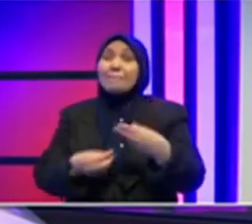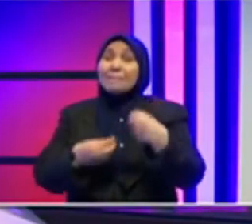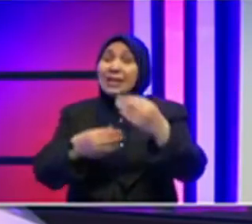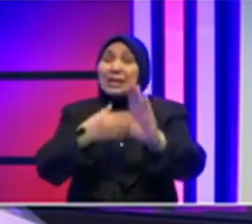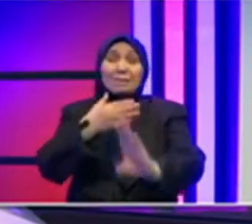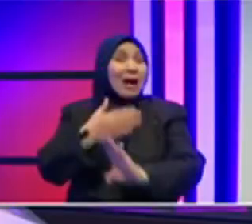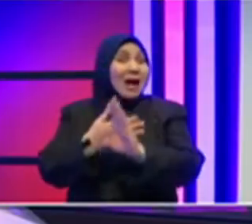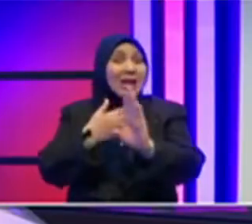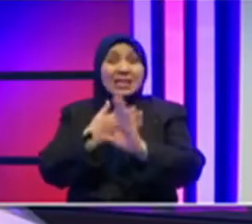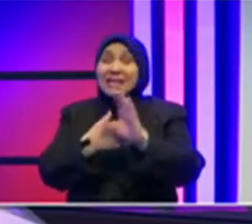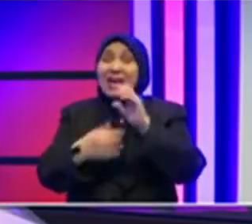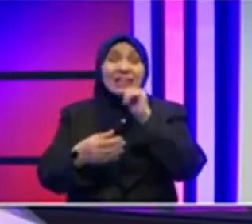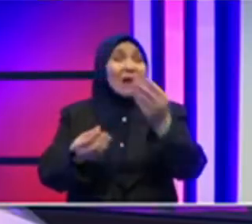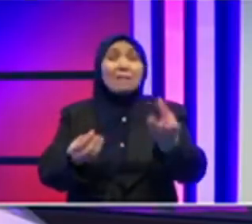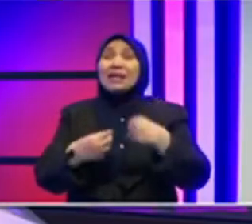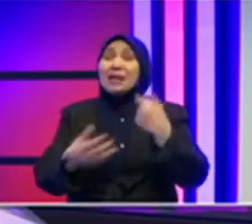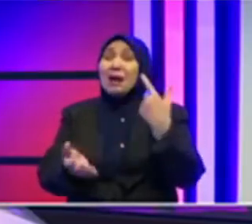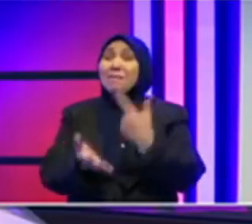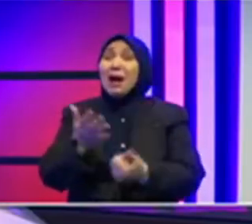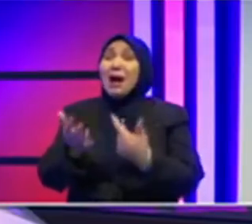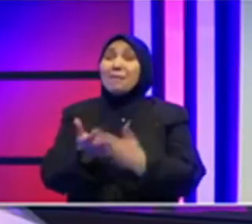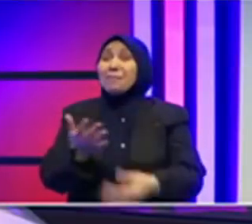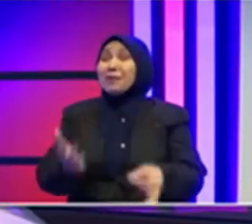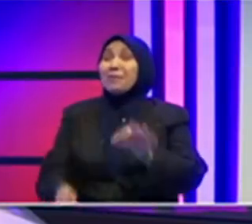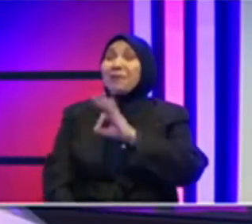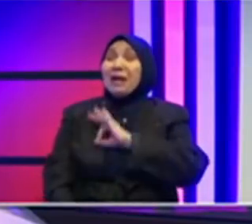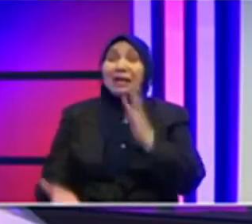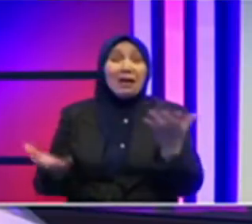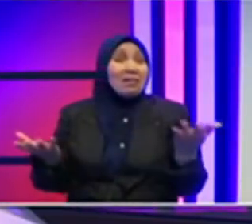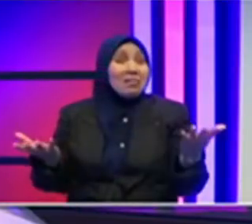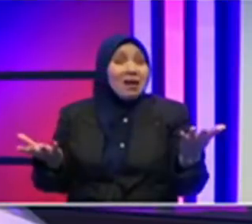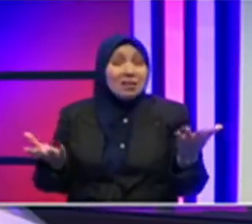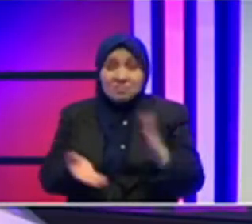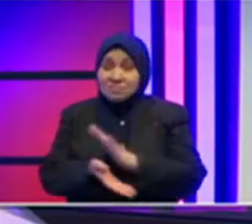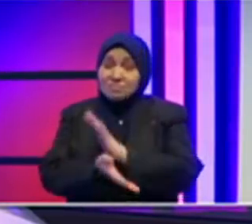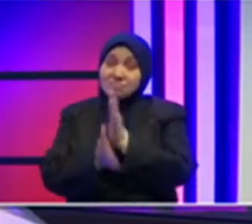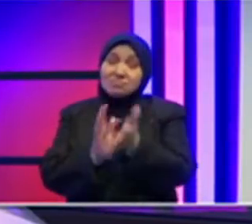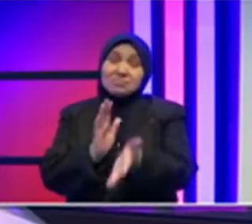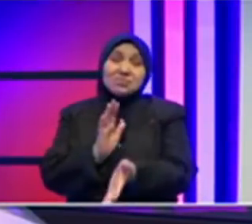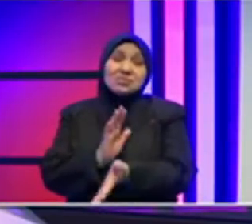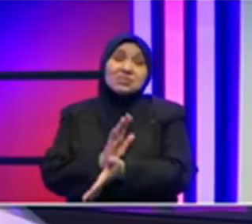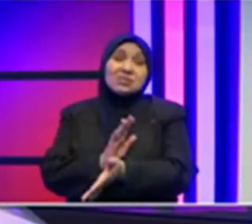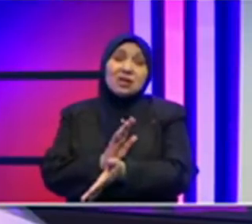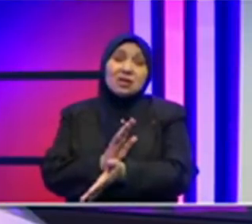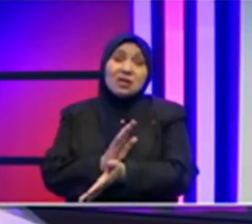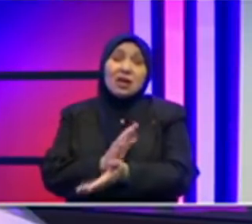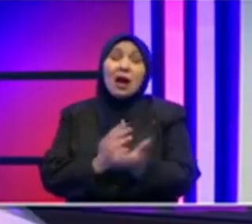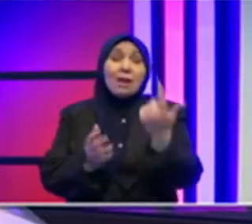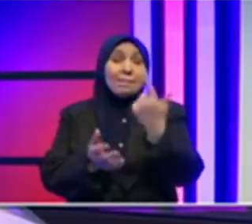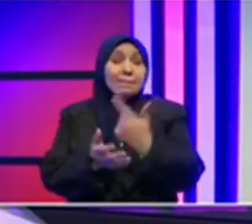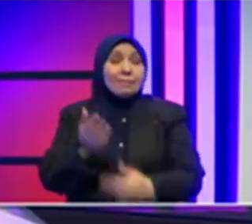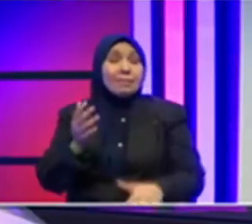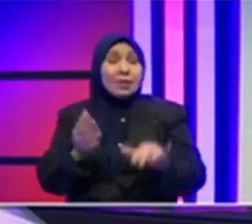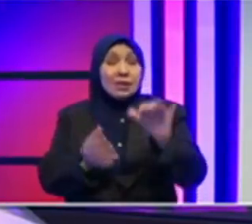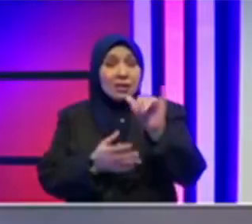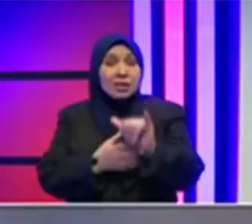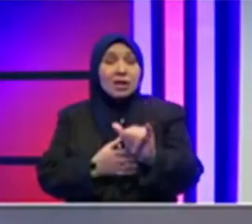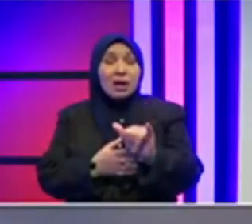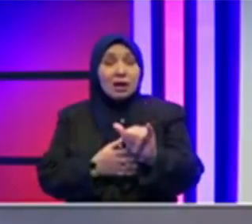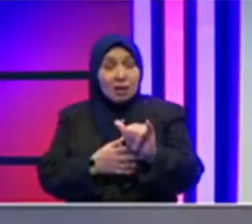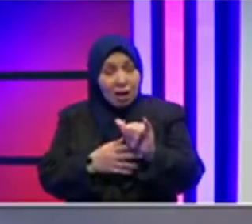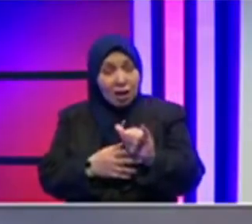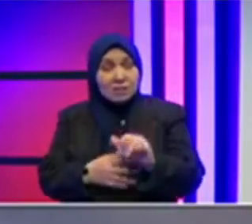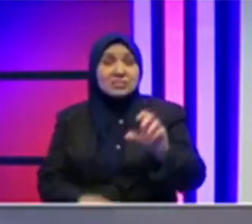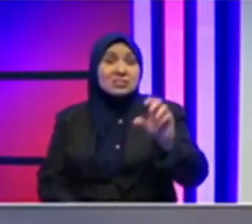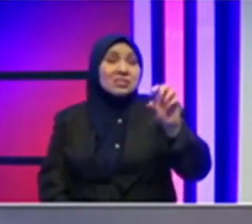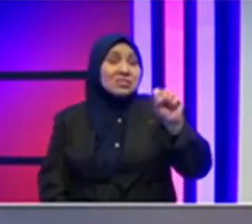dan tidak memberi manfaat. Dan mereka ini dalalul ba'id, kia apa Ustaz istilahnya, sesat barak ya. Sesat barak